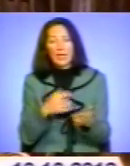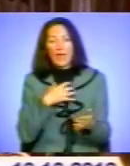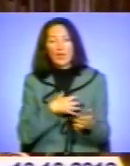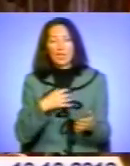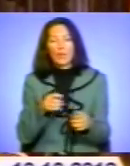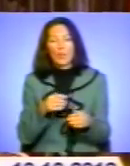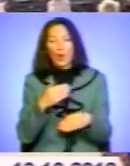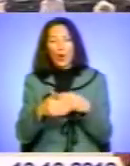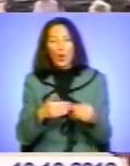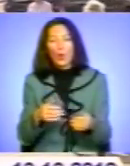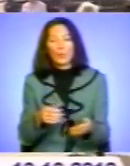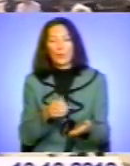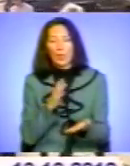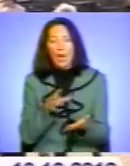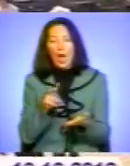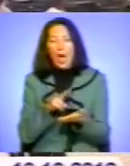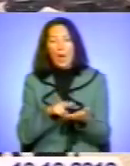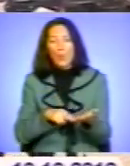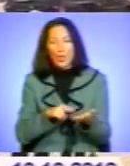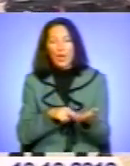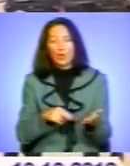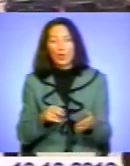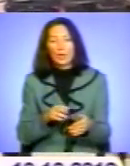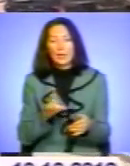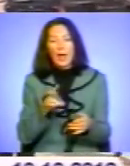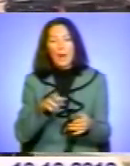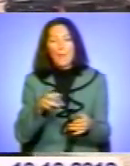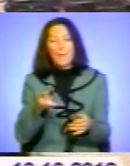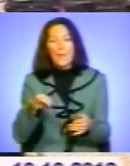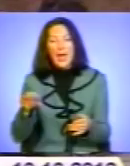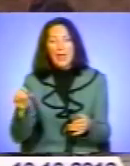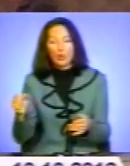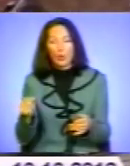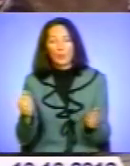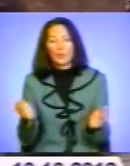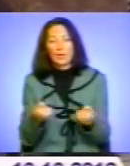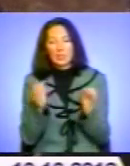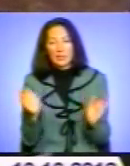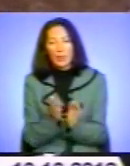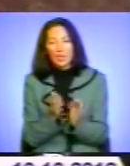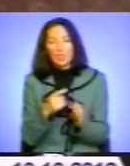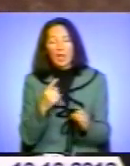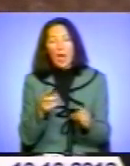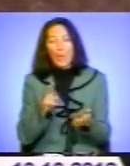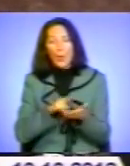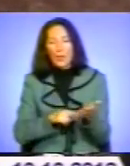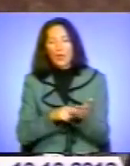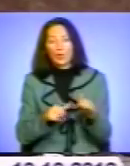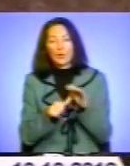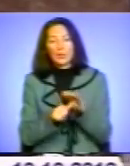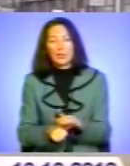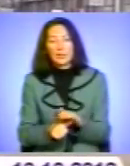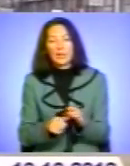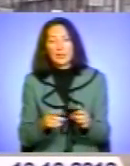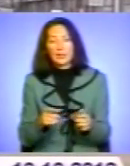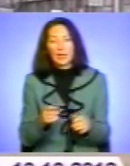на нерухоме майно. Такі зміни, на думку фахівців, мають поступово зменшити відсоток єдиного соціального внеску, знизити тиск на фонд заробітної плати та